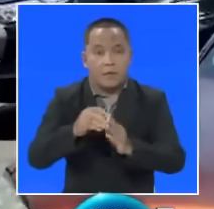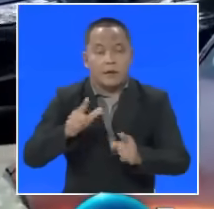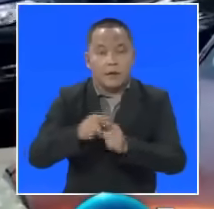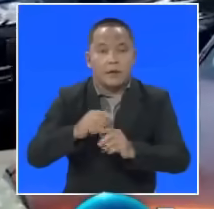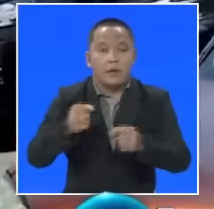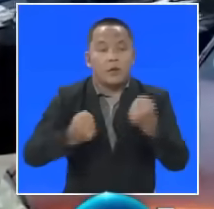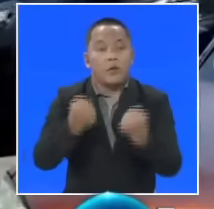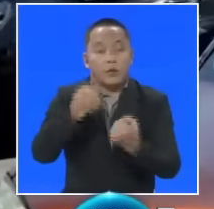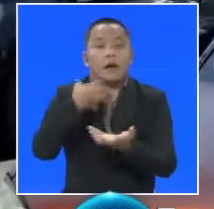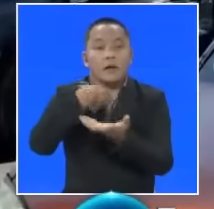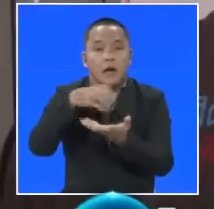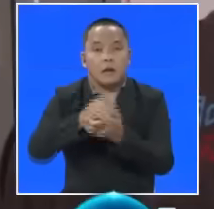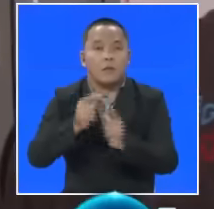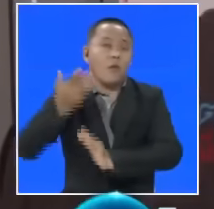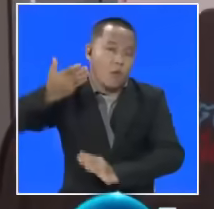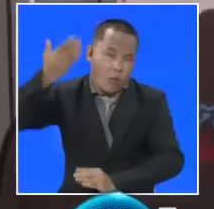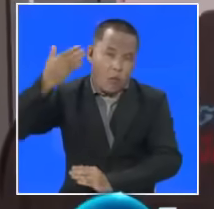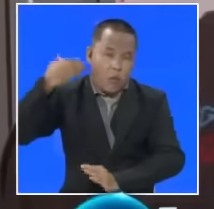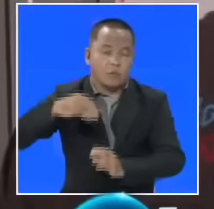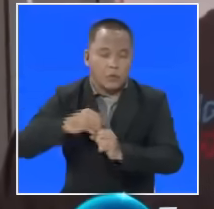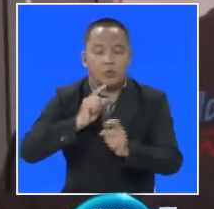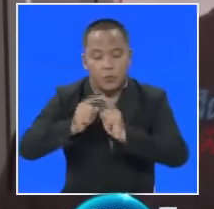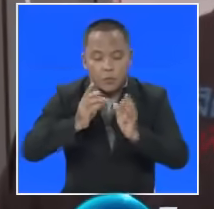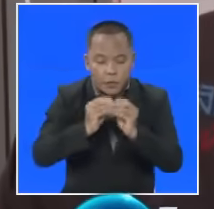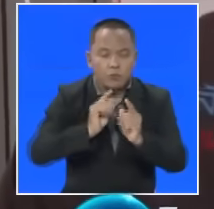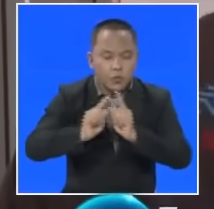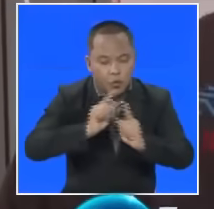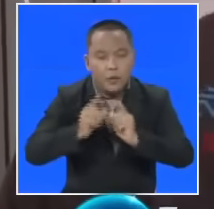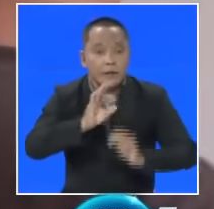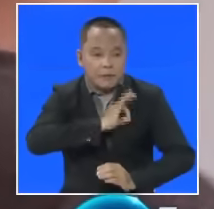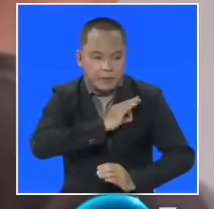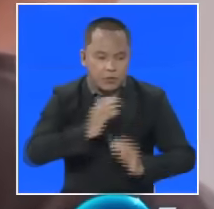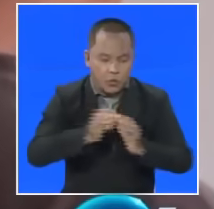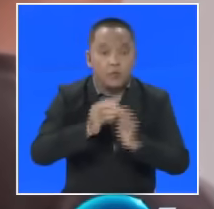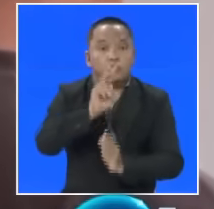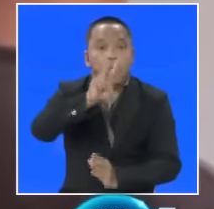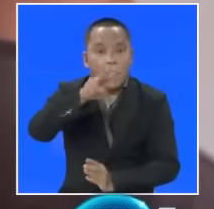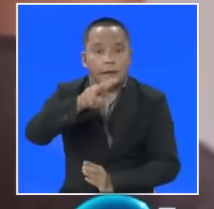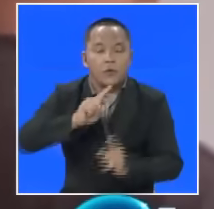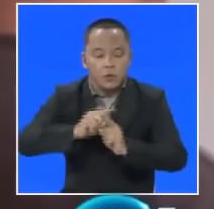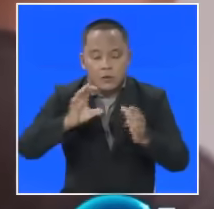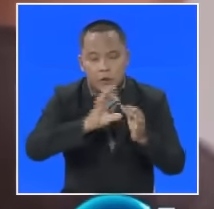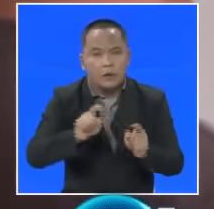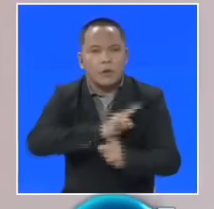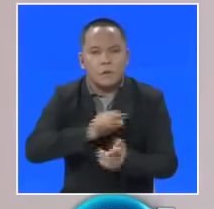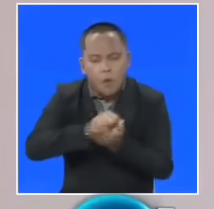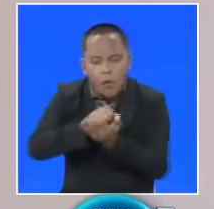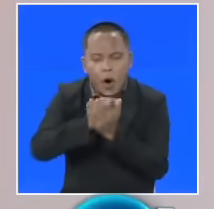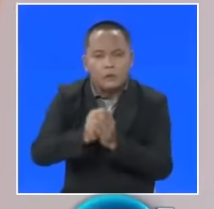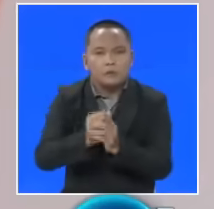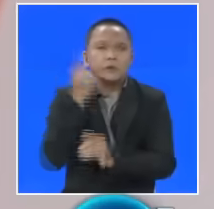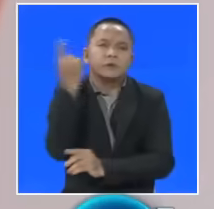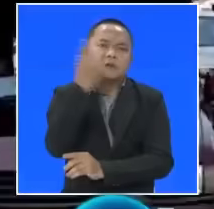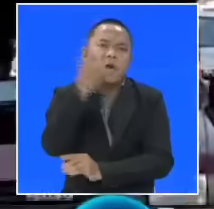เดินรถจำกัดเล่าว่าที่ผ่านมาได้มีการประชุมพูดคุยกับสมาชิกที่มีกว่า 2,000 คนเกี่ยวกับการให้บริการผู้โดยส